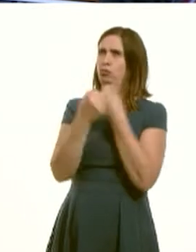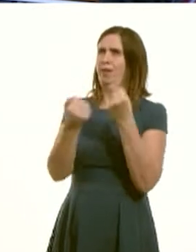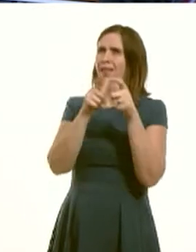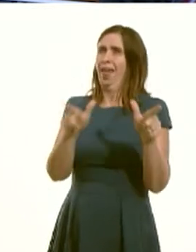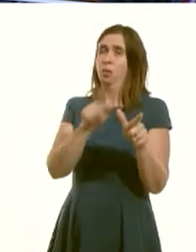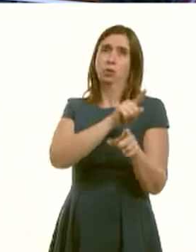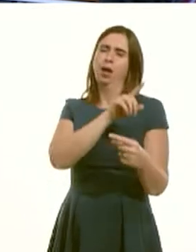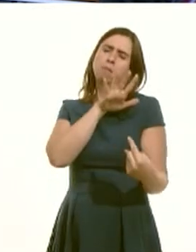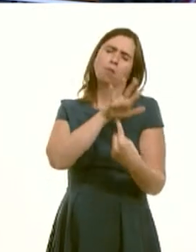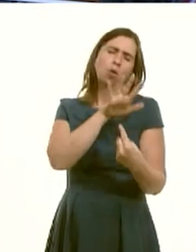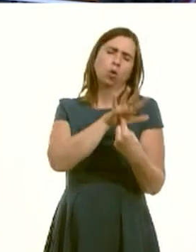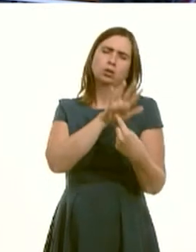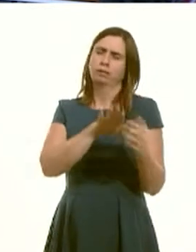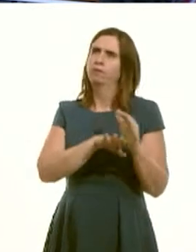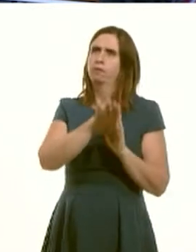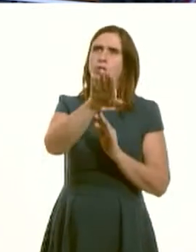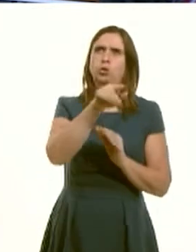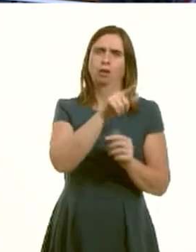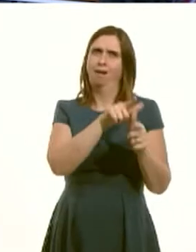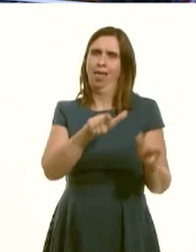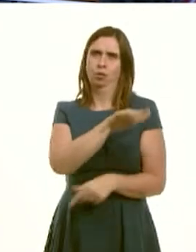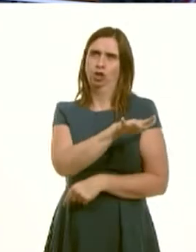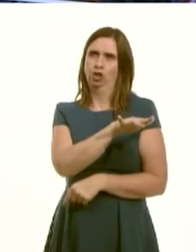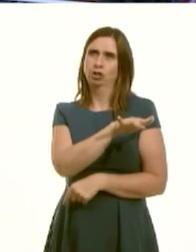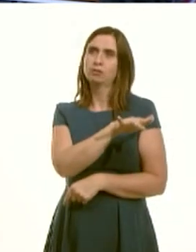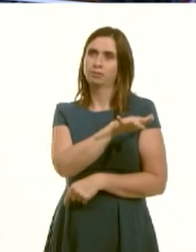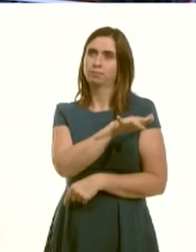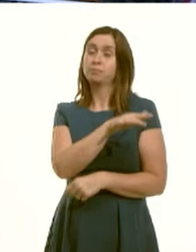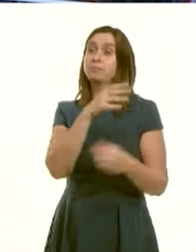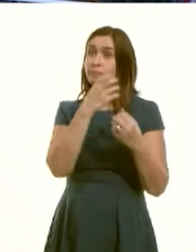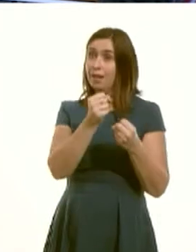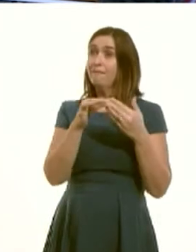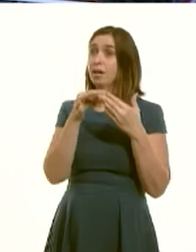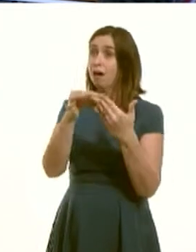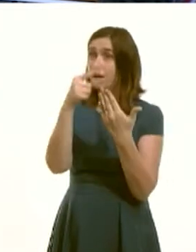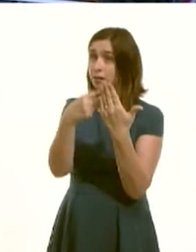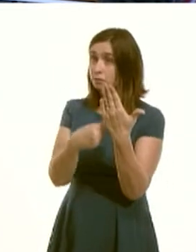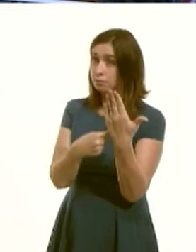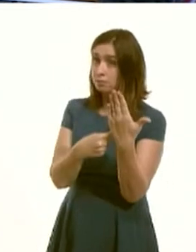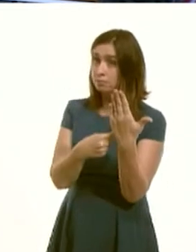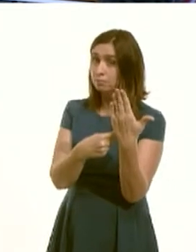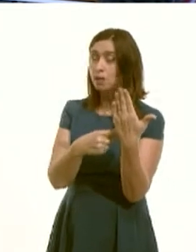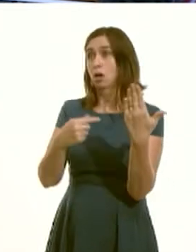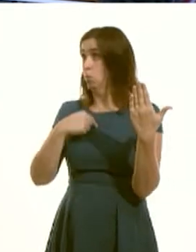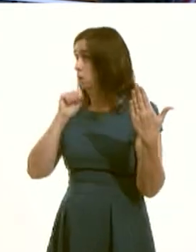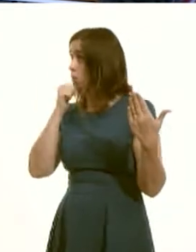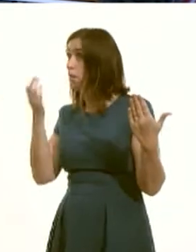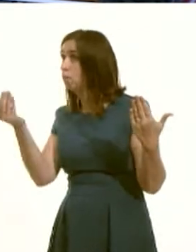felly mae yna ganllawi ar gael yn y system cynllunio. Ni'n barod i ystyried unrhyw beth ymarferol allif